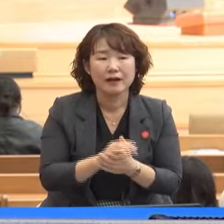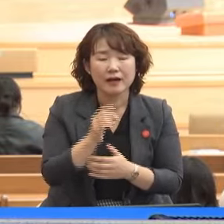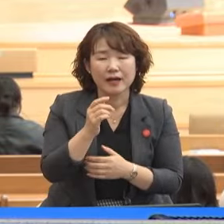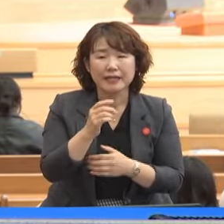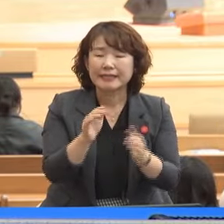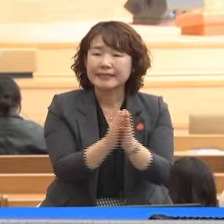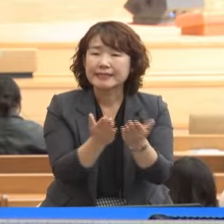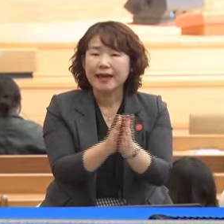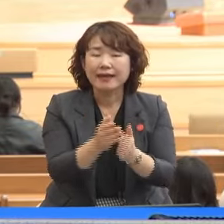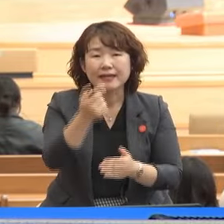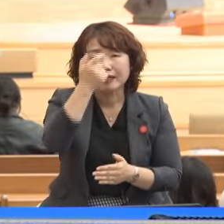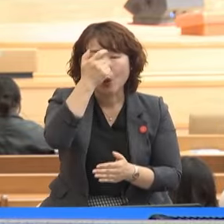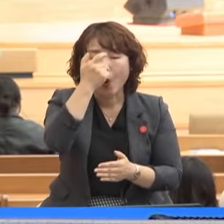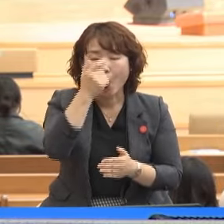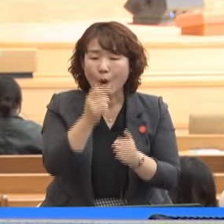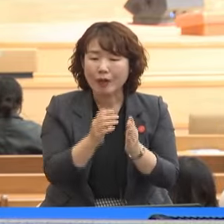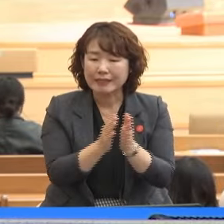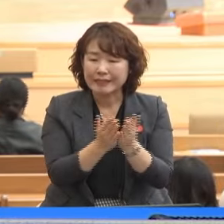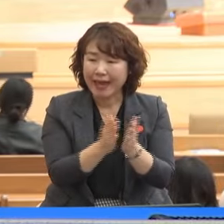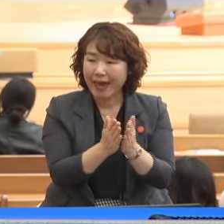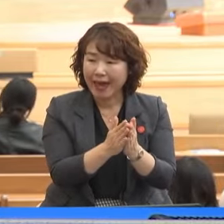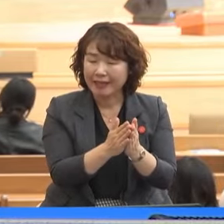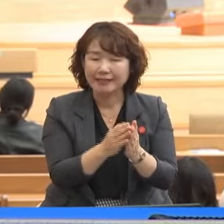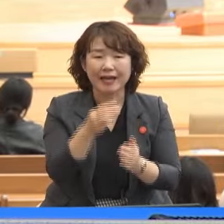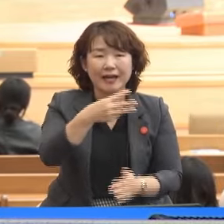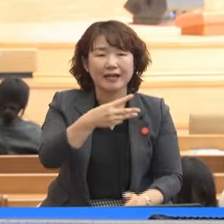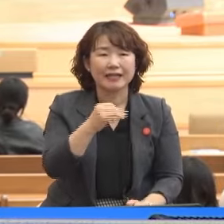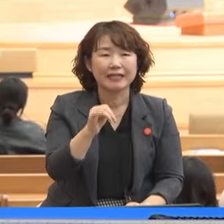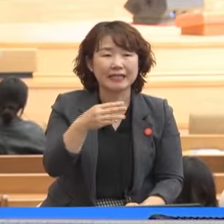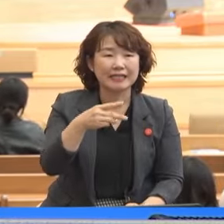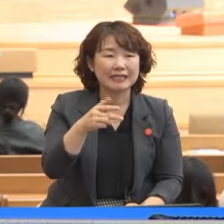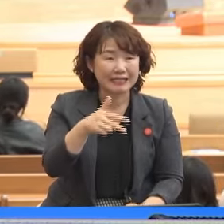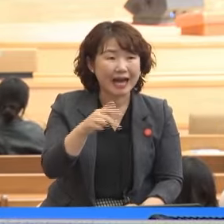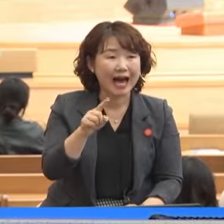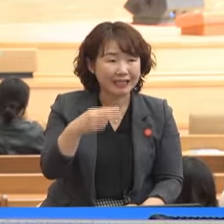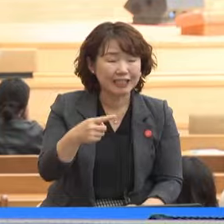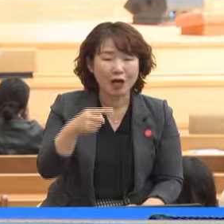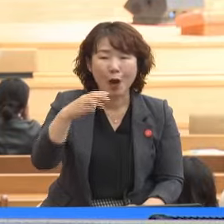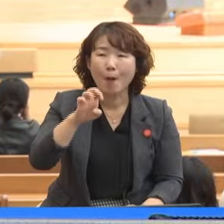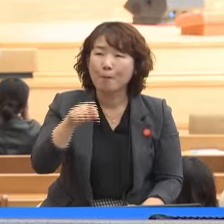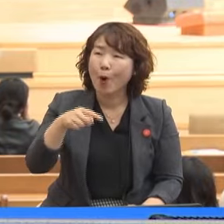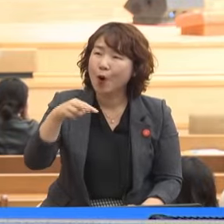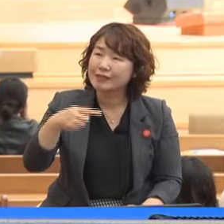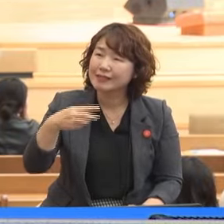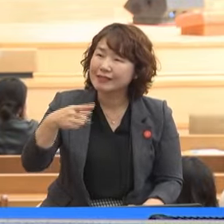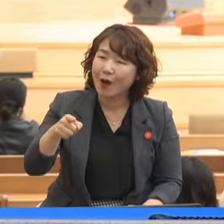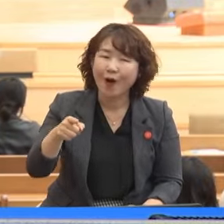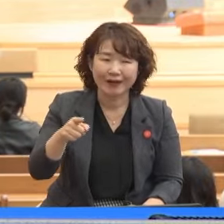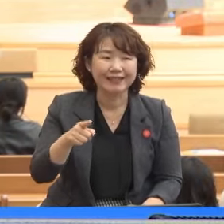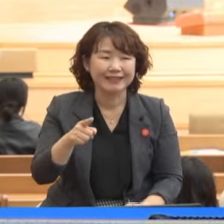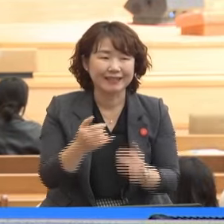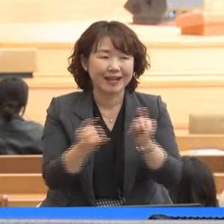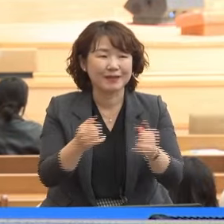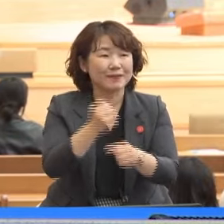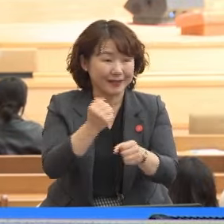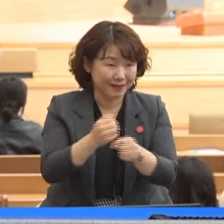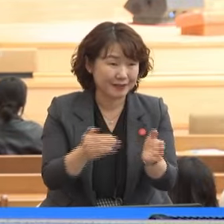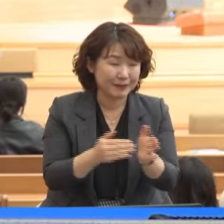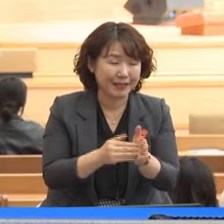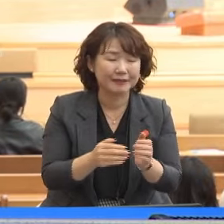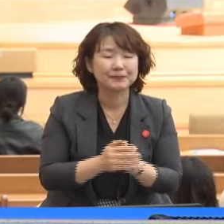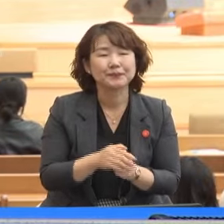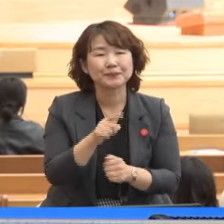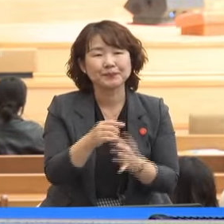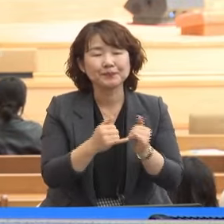책에 리차드 포스터가 쓴 책인데, 리차드 포스터도 한 번씩 들어보셨죠? 그분이